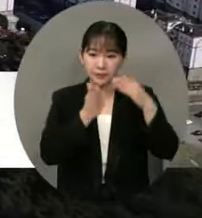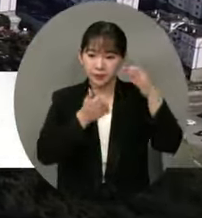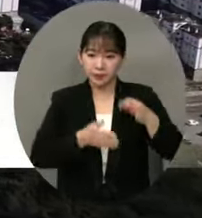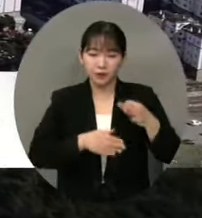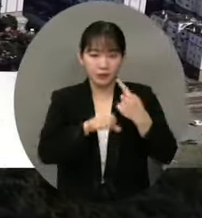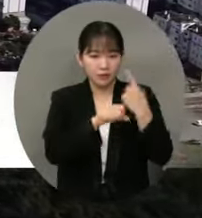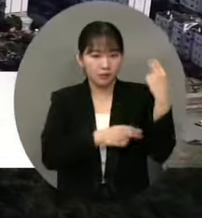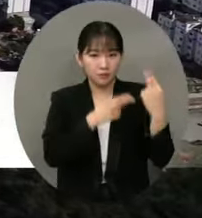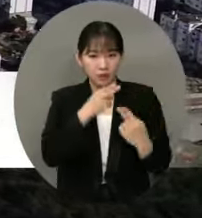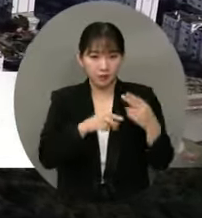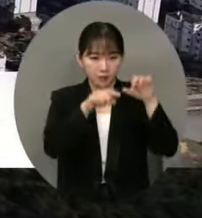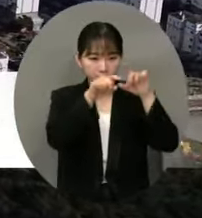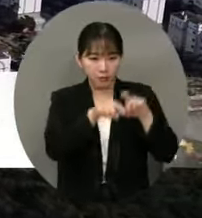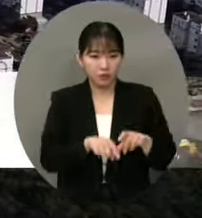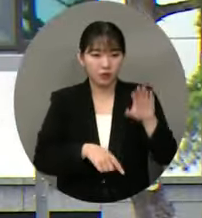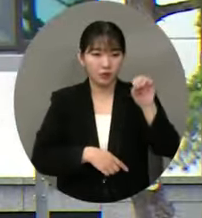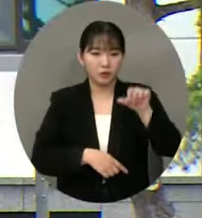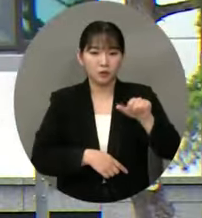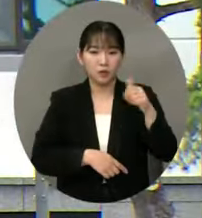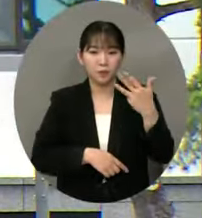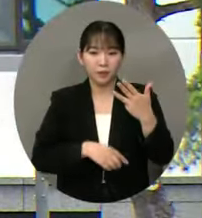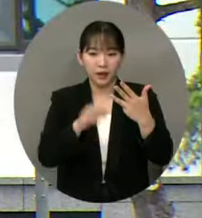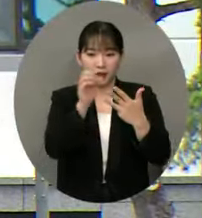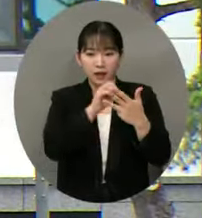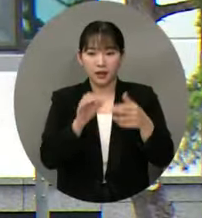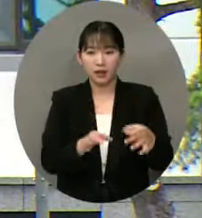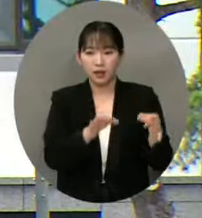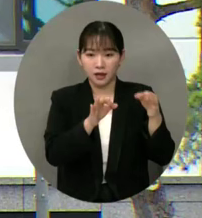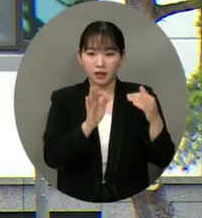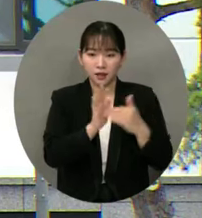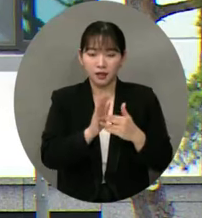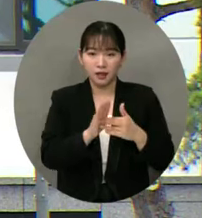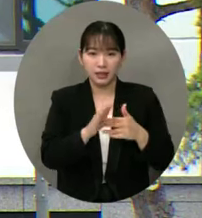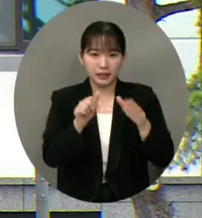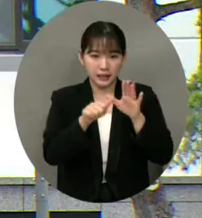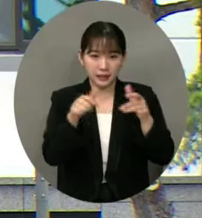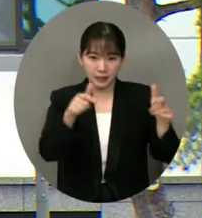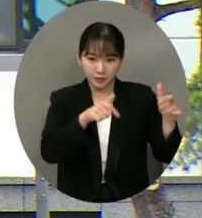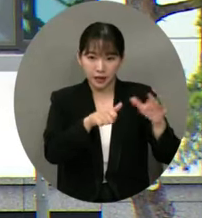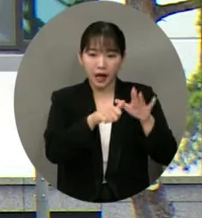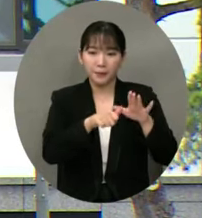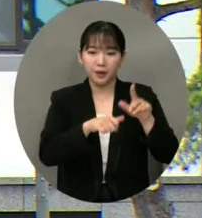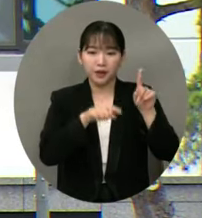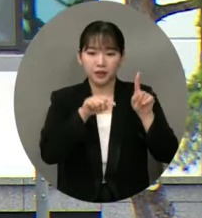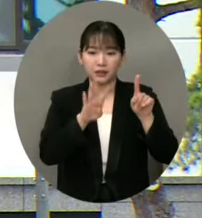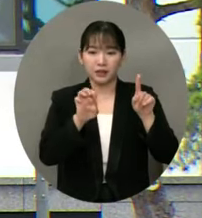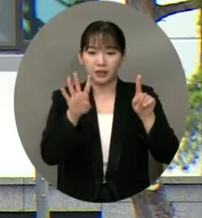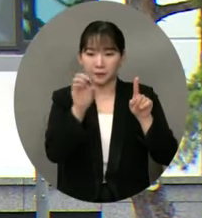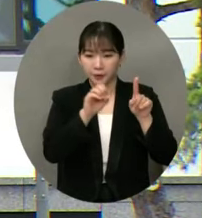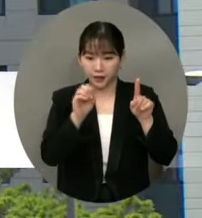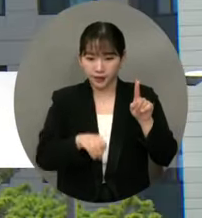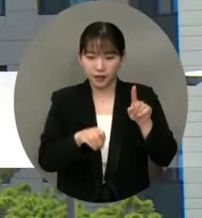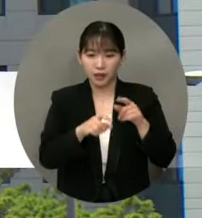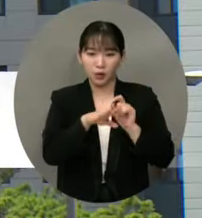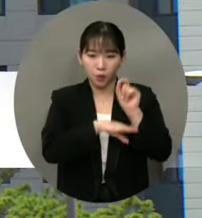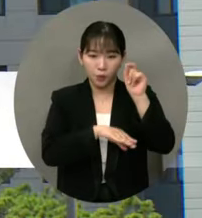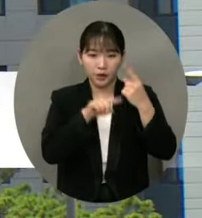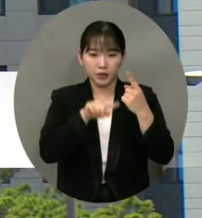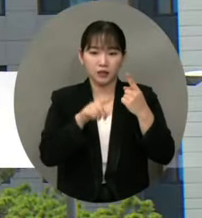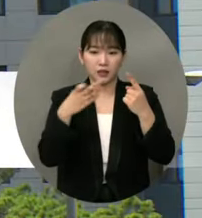가격은 지난해보다 평균 0.58% 올랐으며 시군별로는 함평군 1.44%,